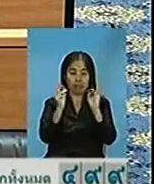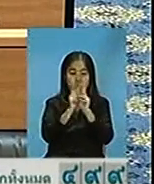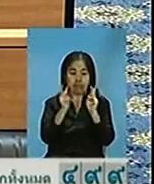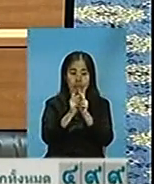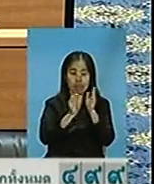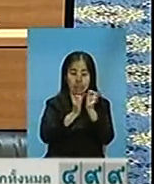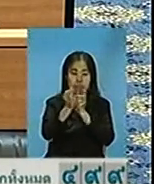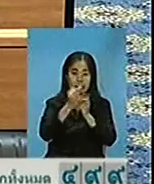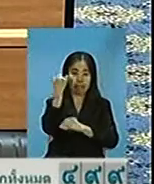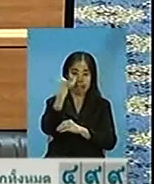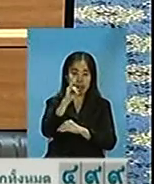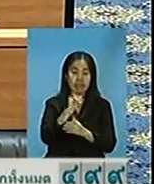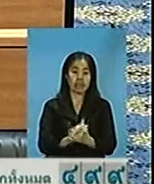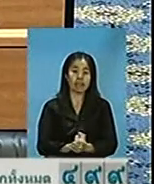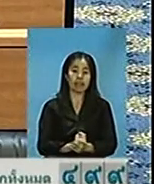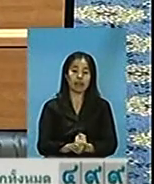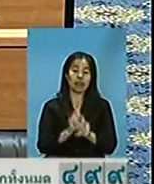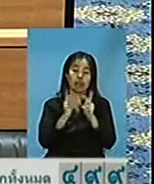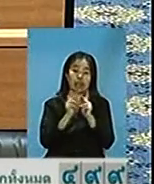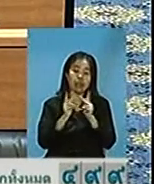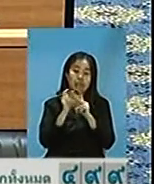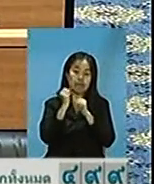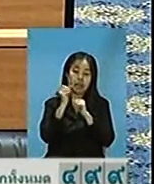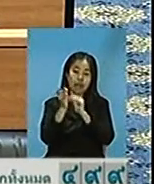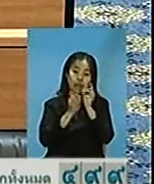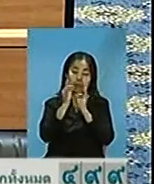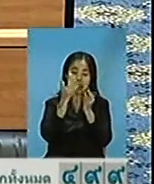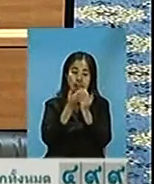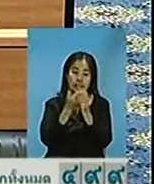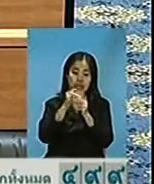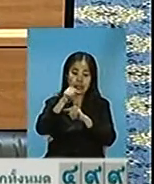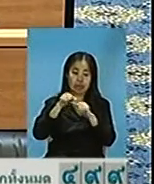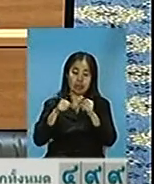ผิดกรรมธิการพยายามอธิบายว่าอ๋อเงินเซ็ตเนี่ยเราไปเก็บจาก